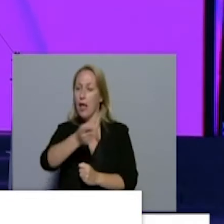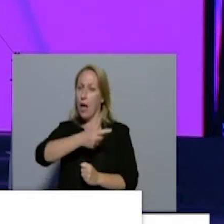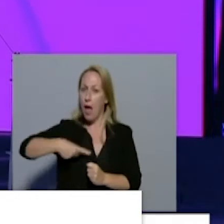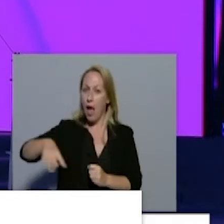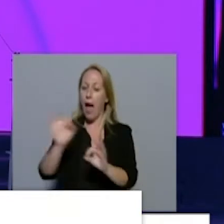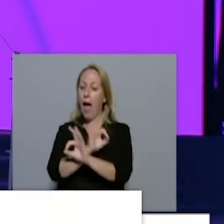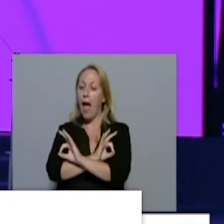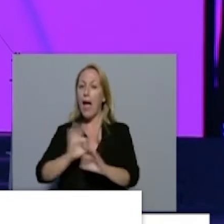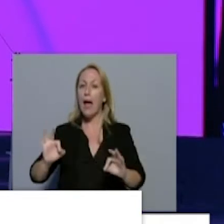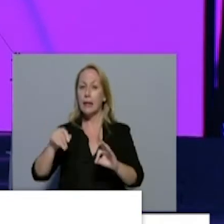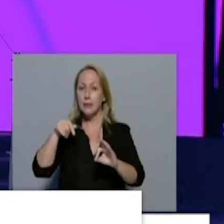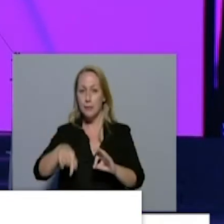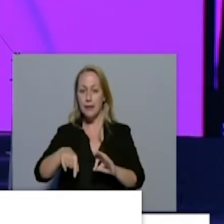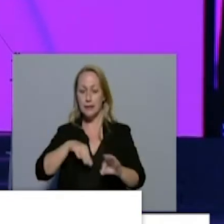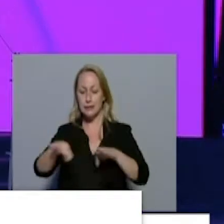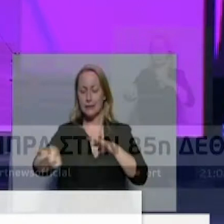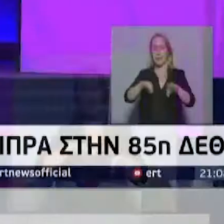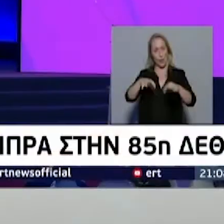τις πρώτες παρεμβάσεις.